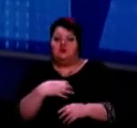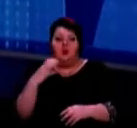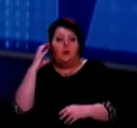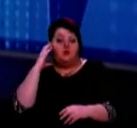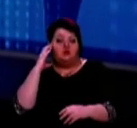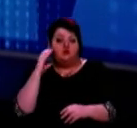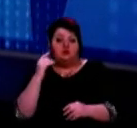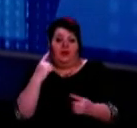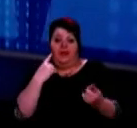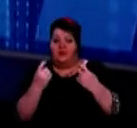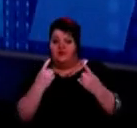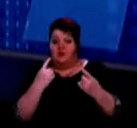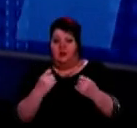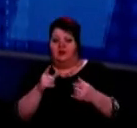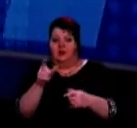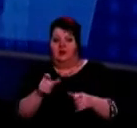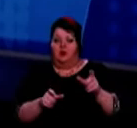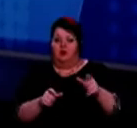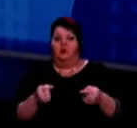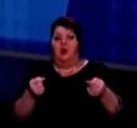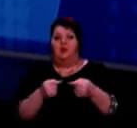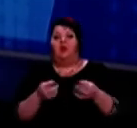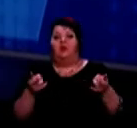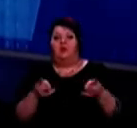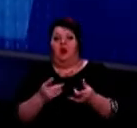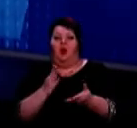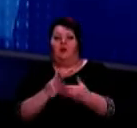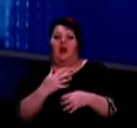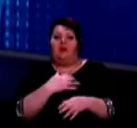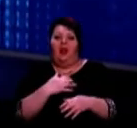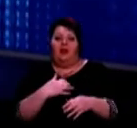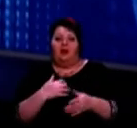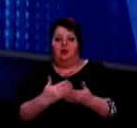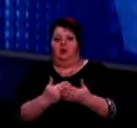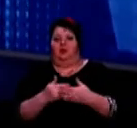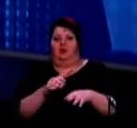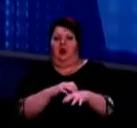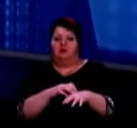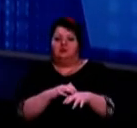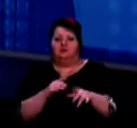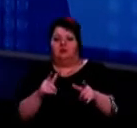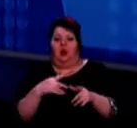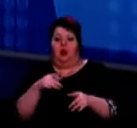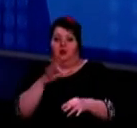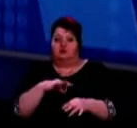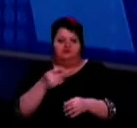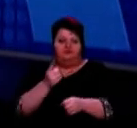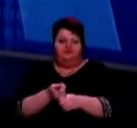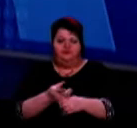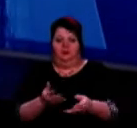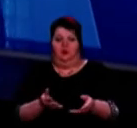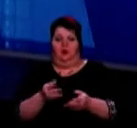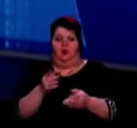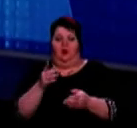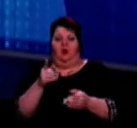інформацію, особливо, якщо це люди з певними потребами, якщо мають алергії на якісь товари, да, якщо вони, наприклад, не вживають якихось продуктів, треба,